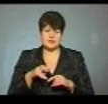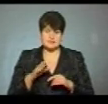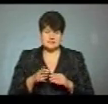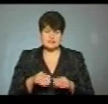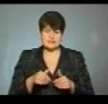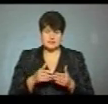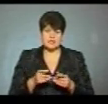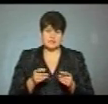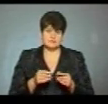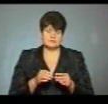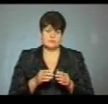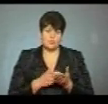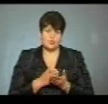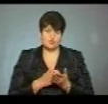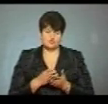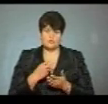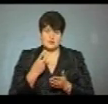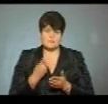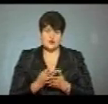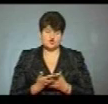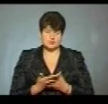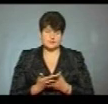супутніх послуг передбачена